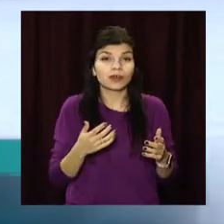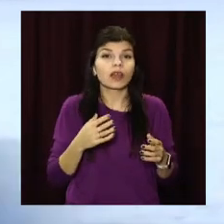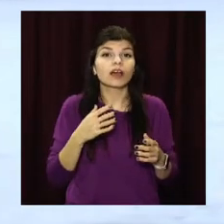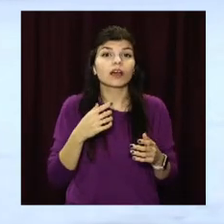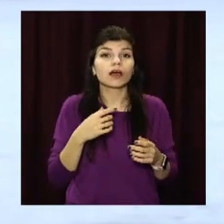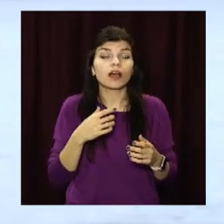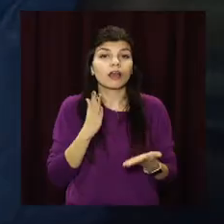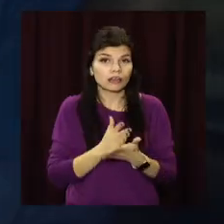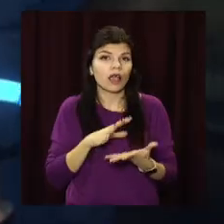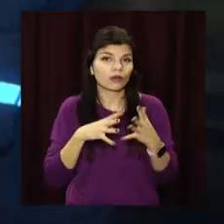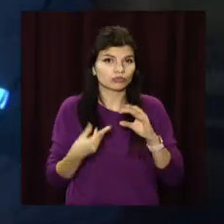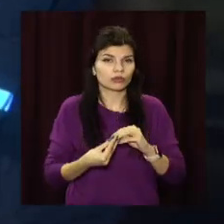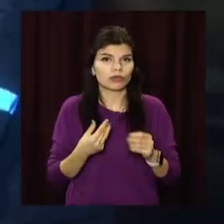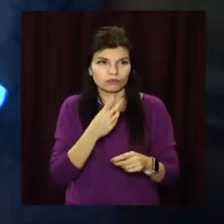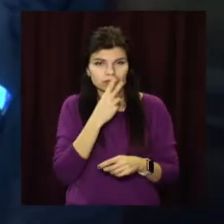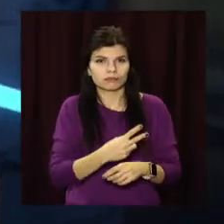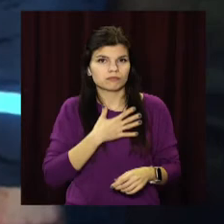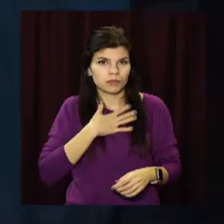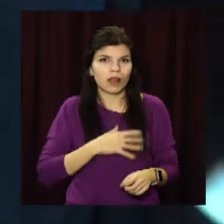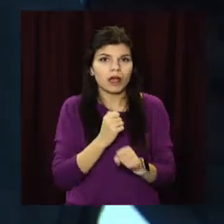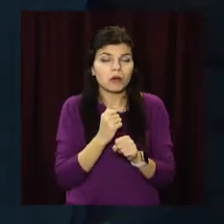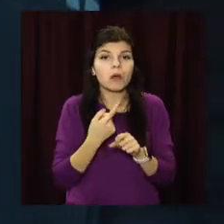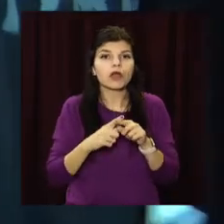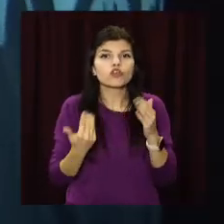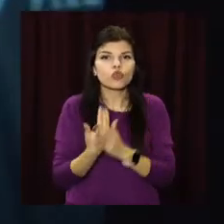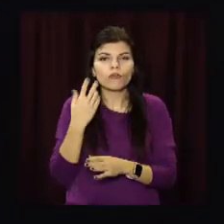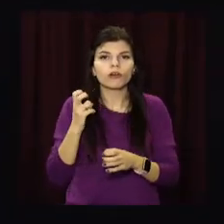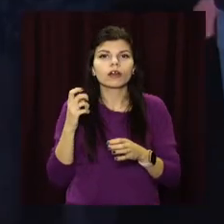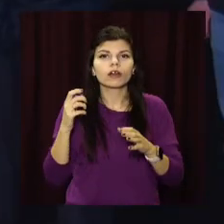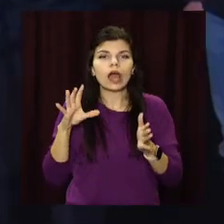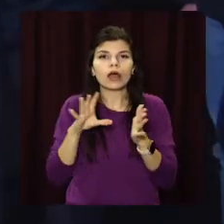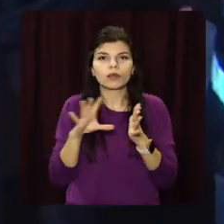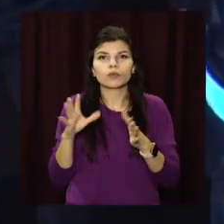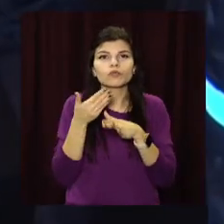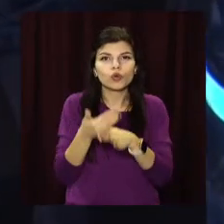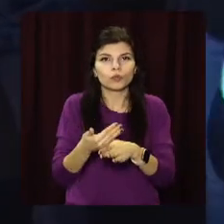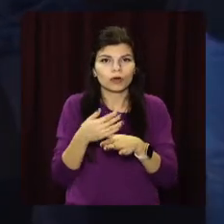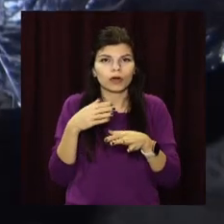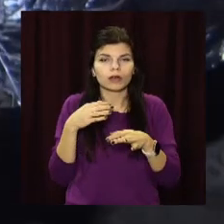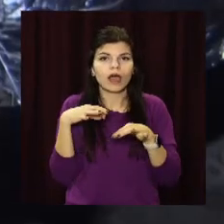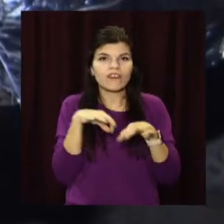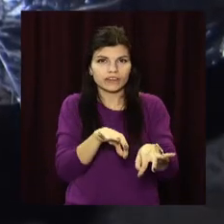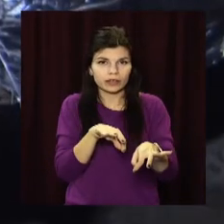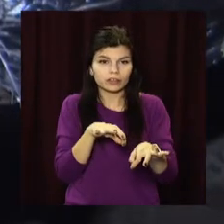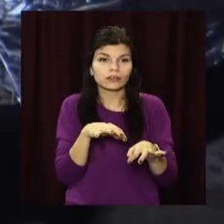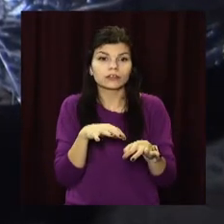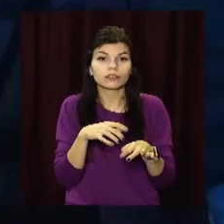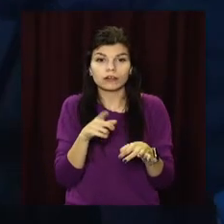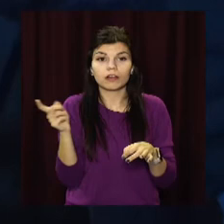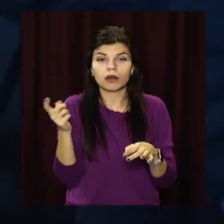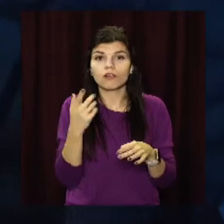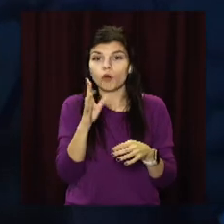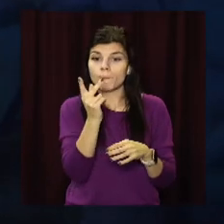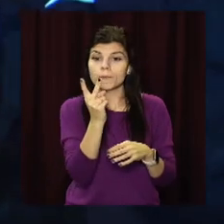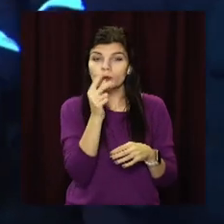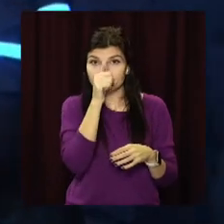є результат. Все це – результат роботи нової аварійної служби Кам'янського. Її фахівці вже 1,5 місяці обслуговують